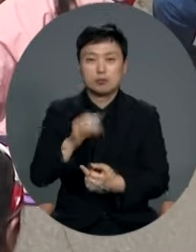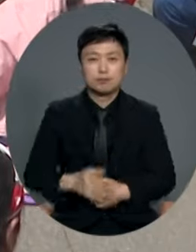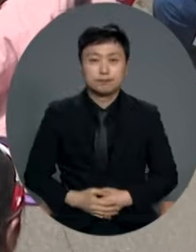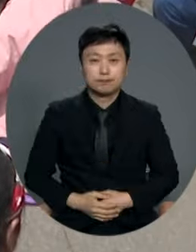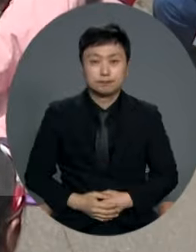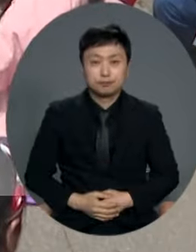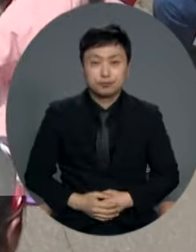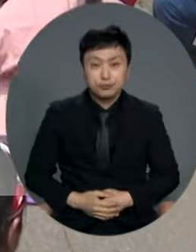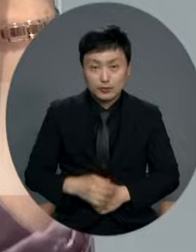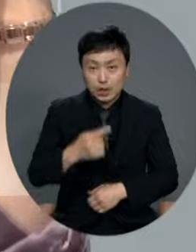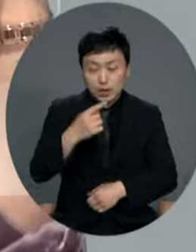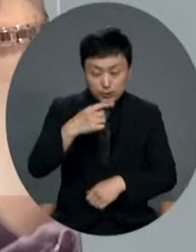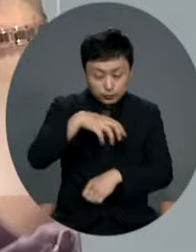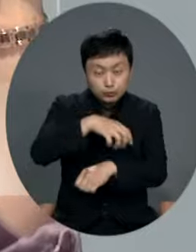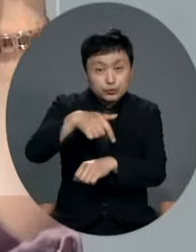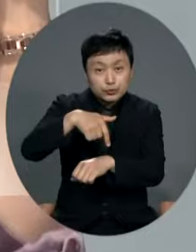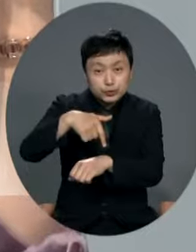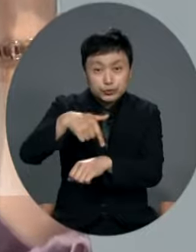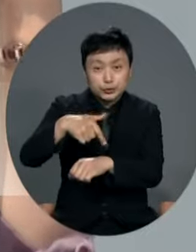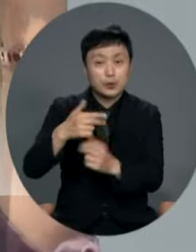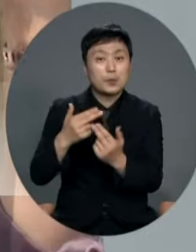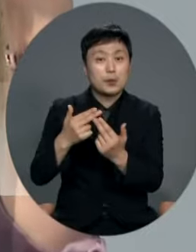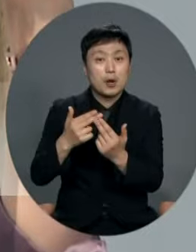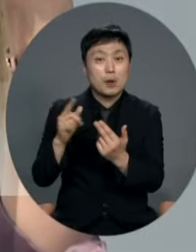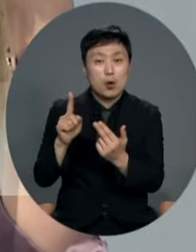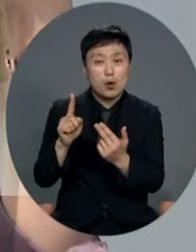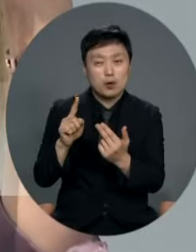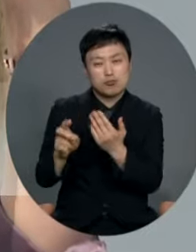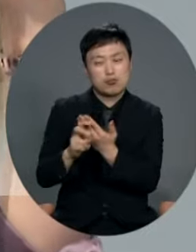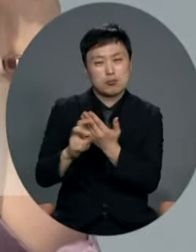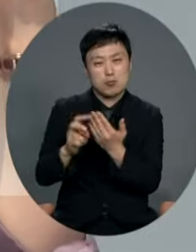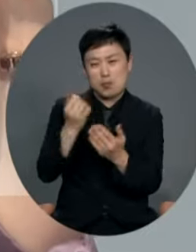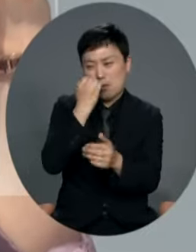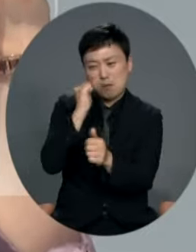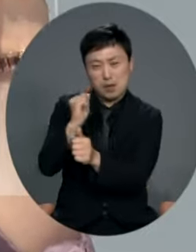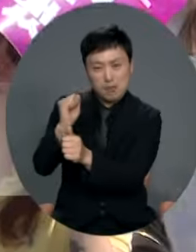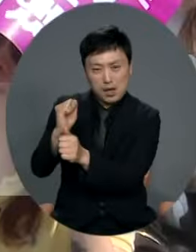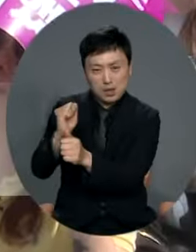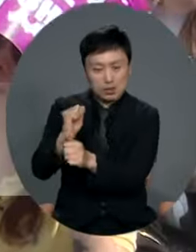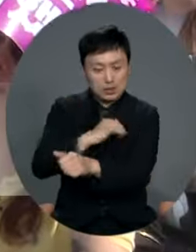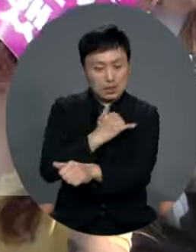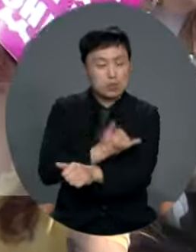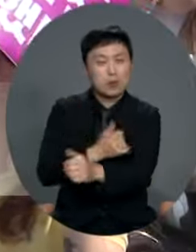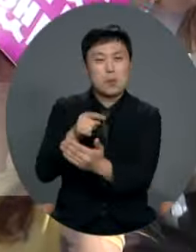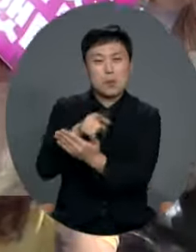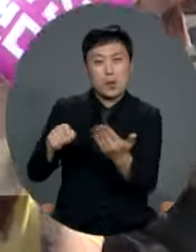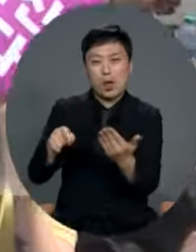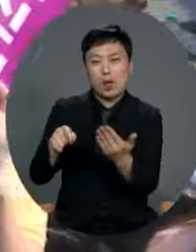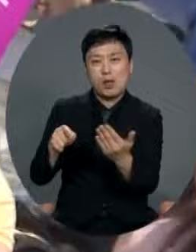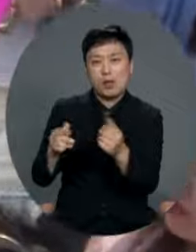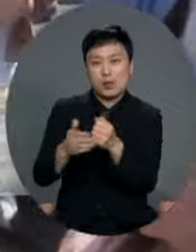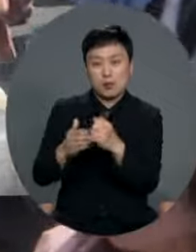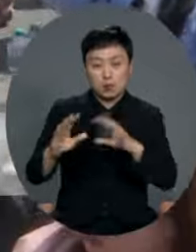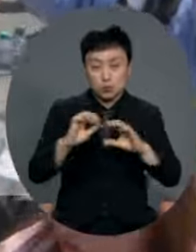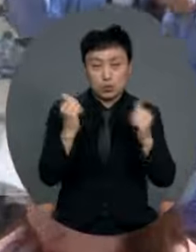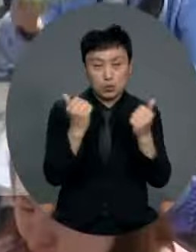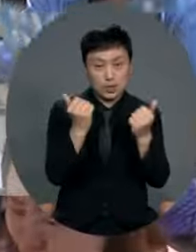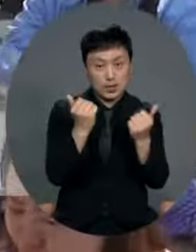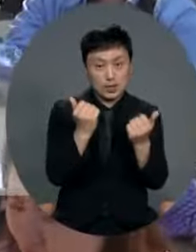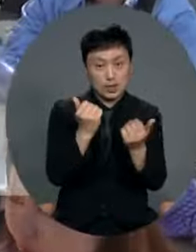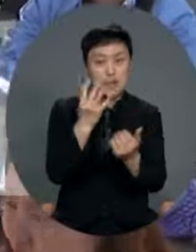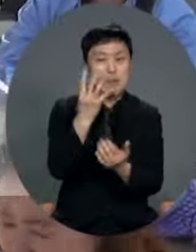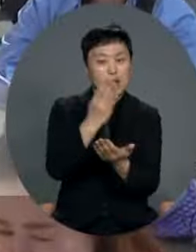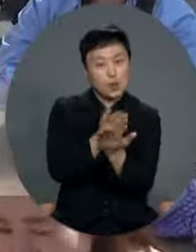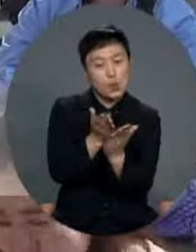문신업계에서는 법 규정 미비 때문에 불법 낙인이 찍히고 문신사 인권 침해로 이어지고 있다며 국회에 계류 중인 네